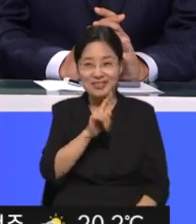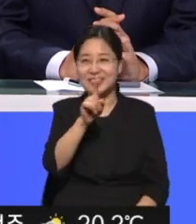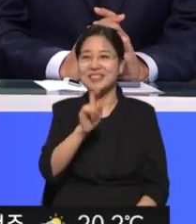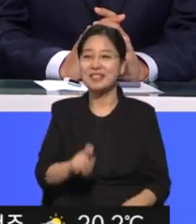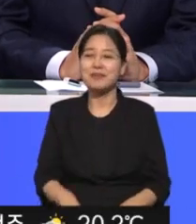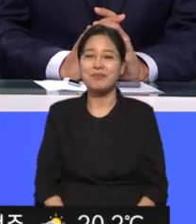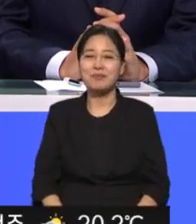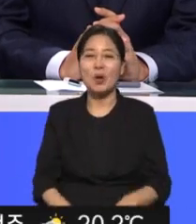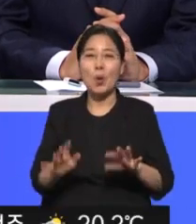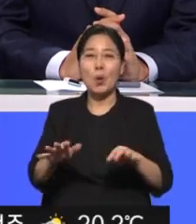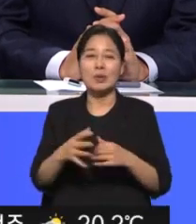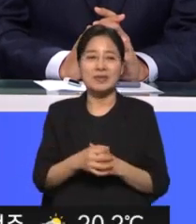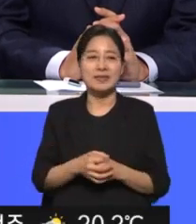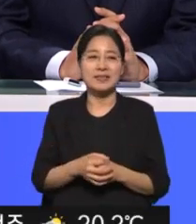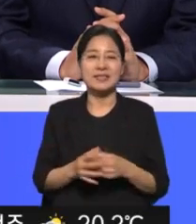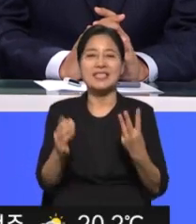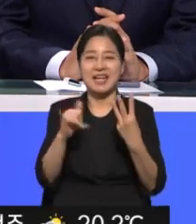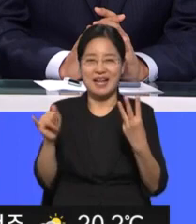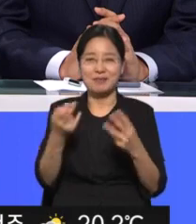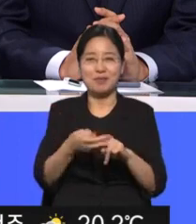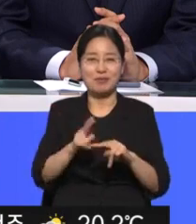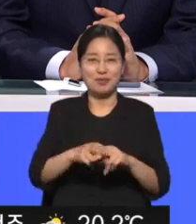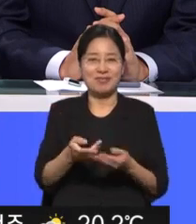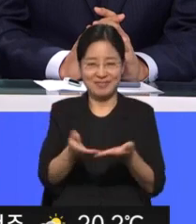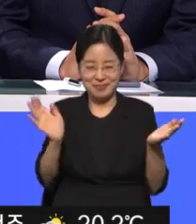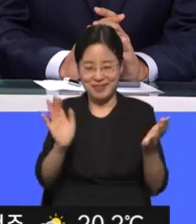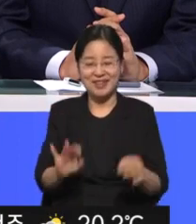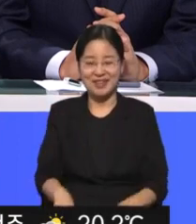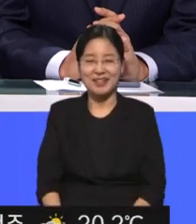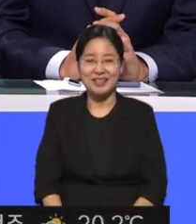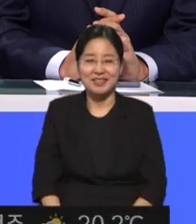세 분 드렸고요. 네 분 드리면 좋은데 제가 제작비 문제가 있어서